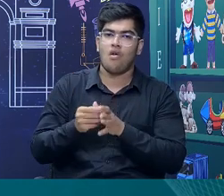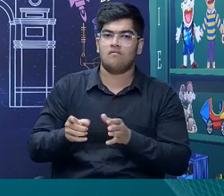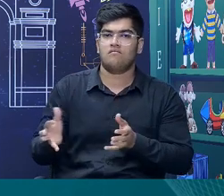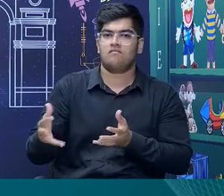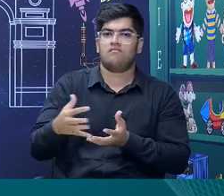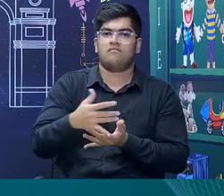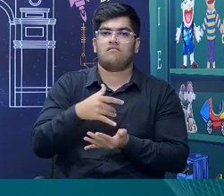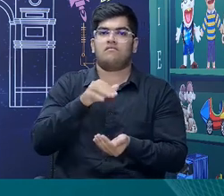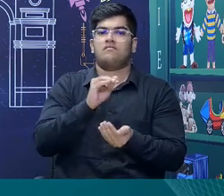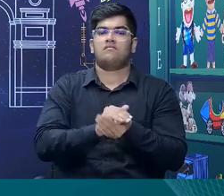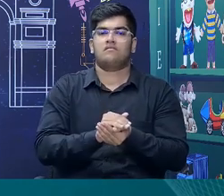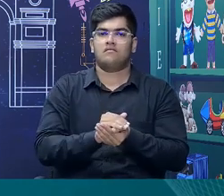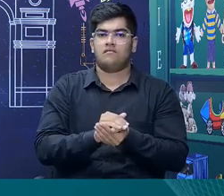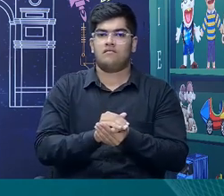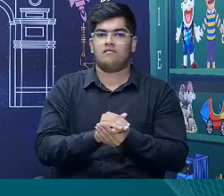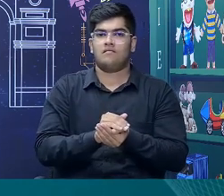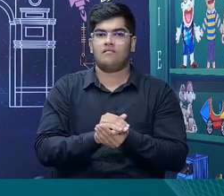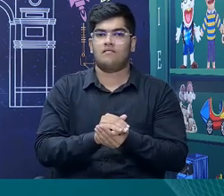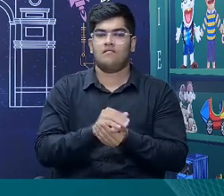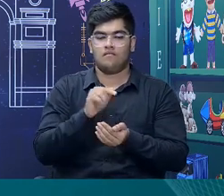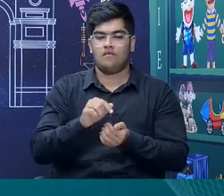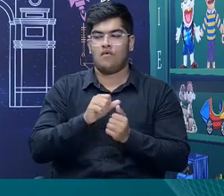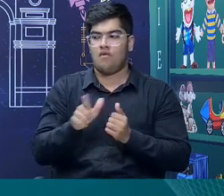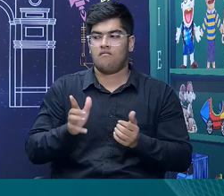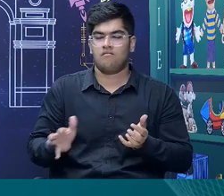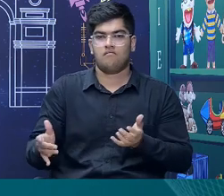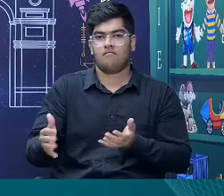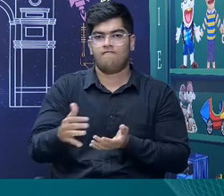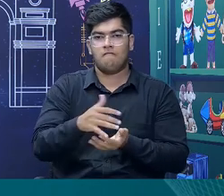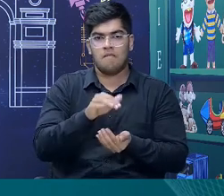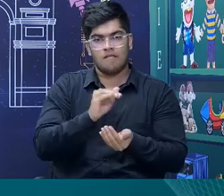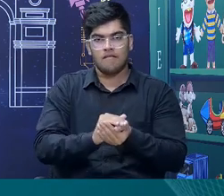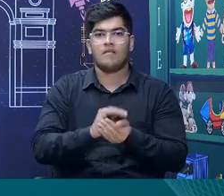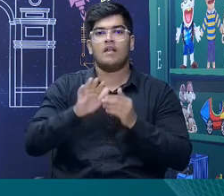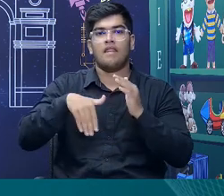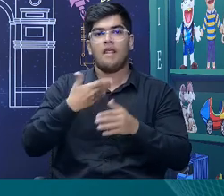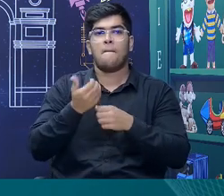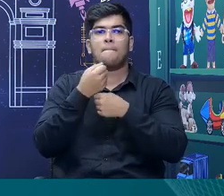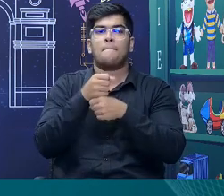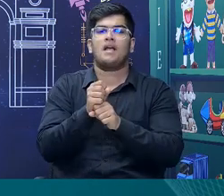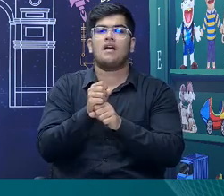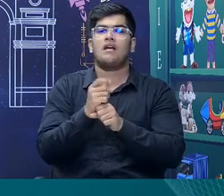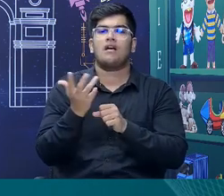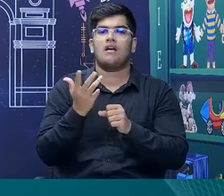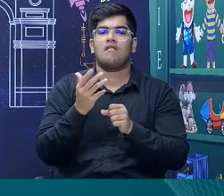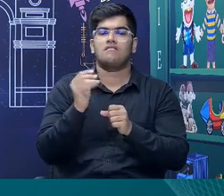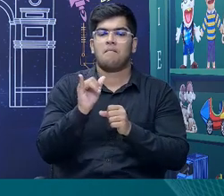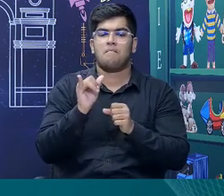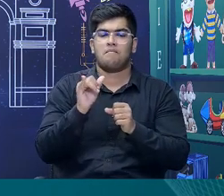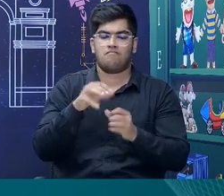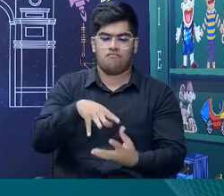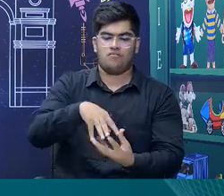कठे इकट्ठा किया कलेक्ट किया और उससे एक मूर्ति नमा आकर दिया